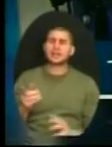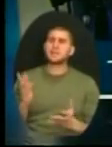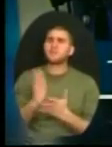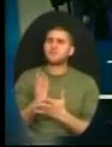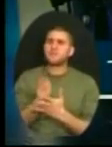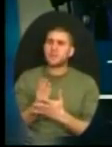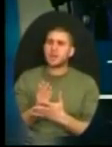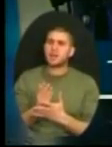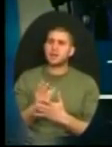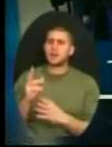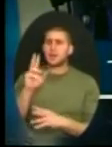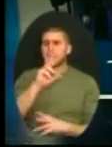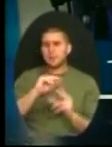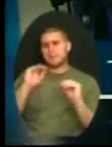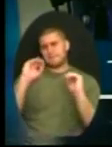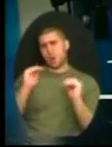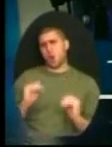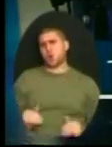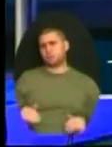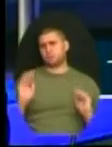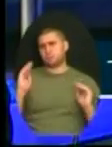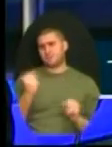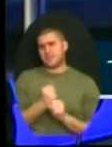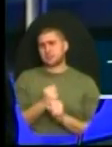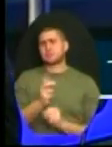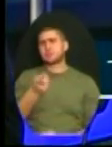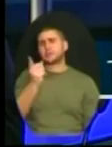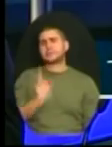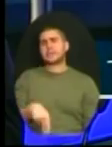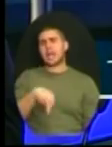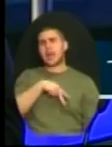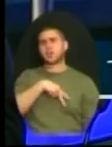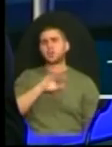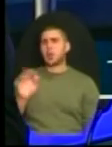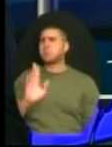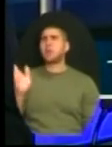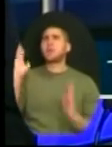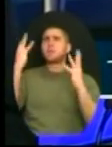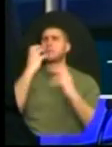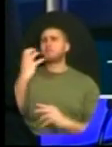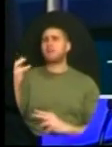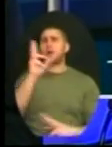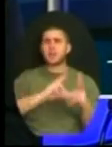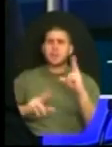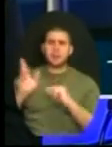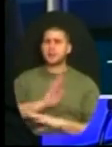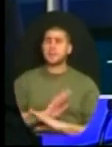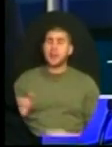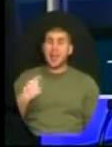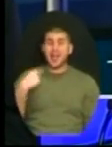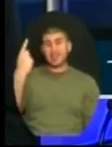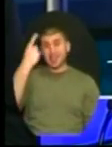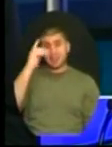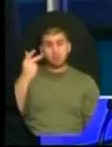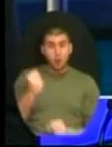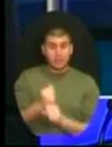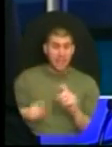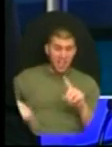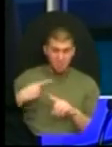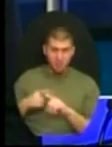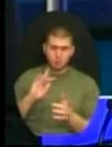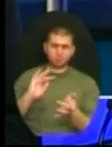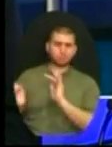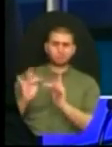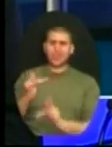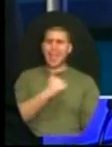לצמצם דברת, ופשוט לעשות את מה שמוטל עליו לעשות, בלי לדבר, בלי להיות בפרונט. בעיניי, כל מה שהוא עשה זה